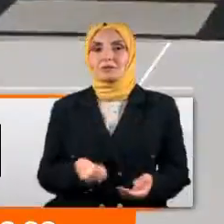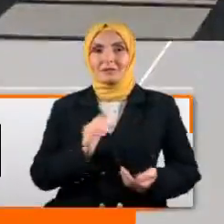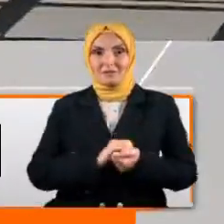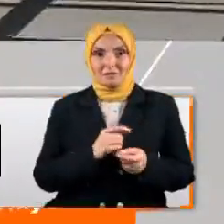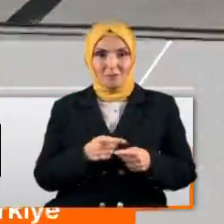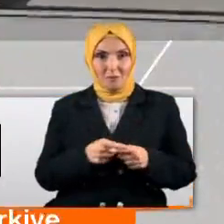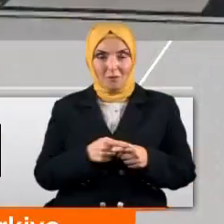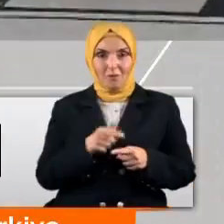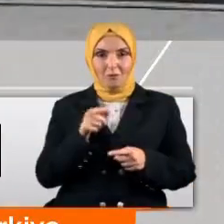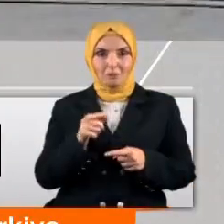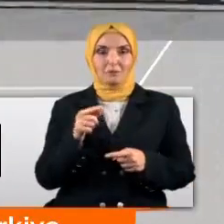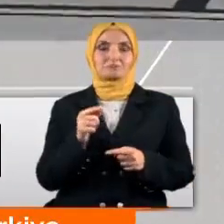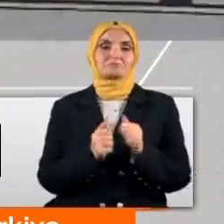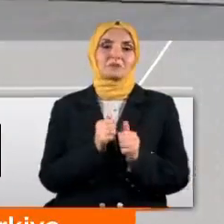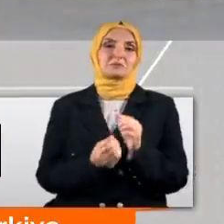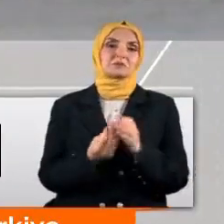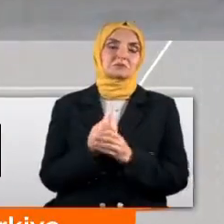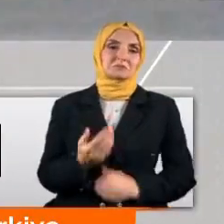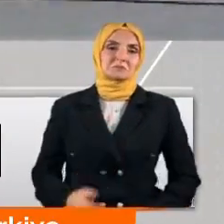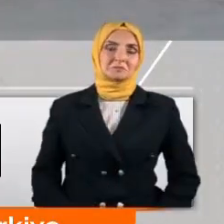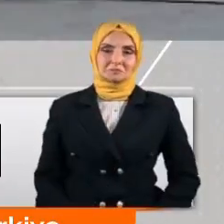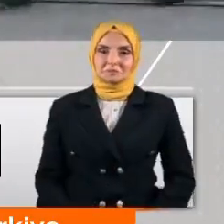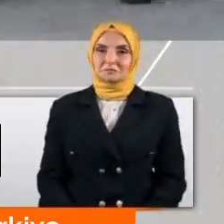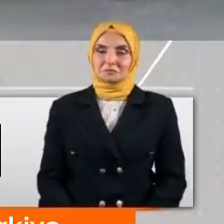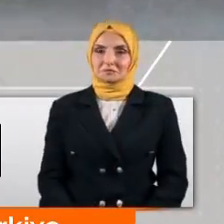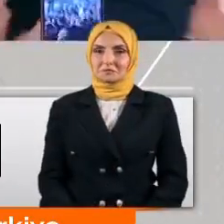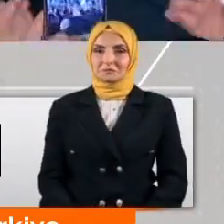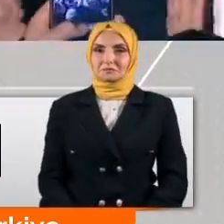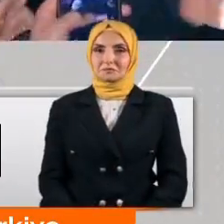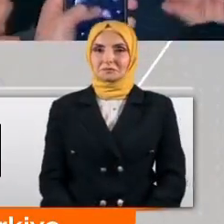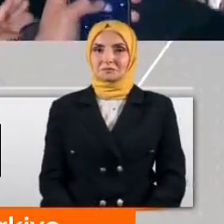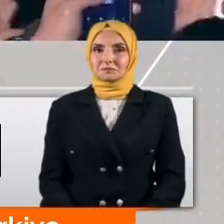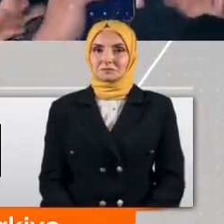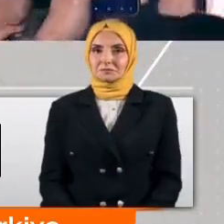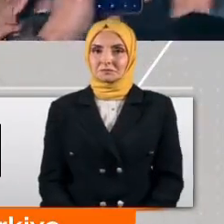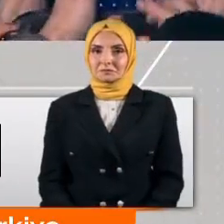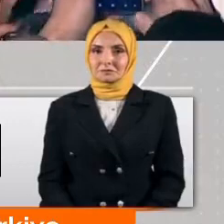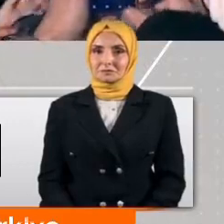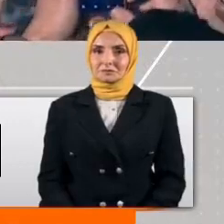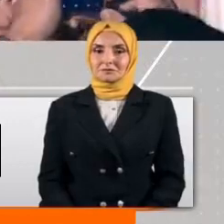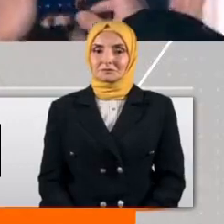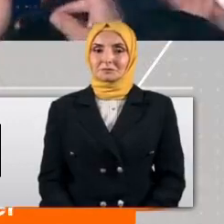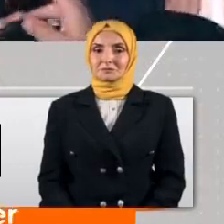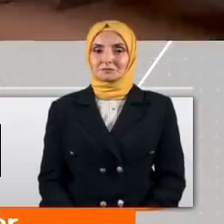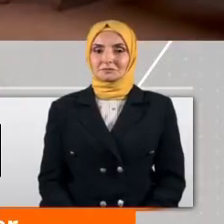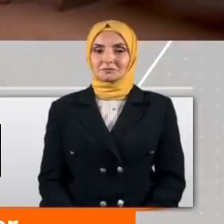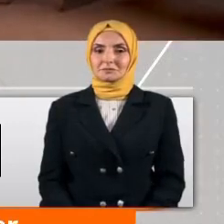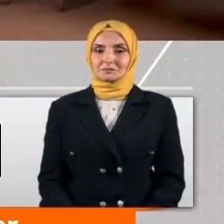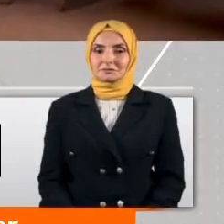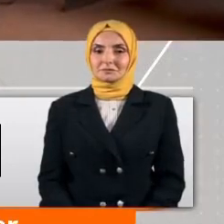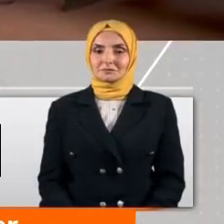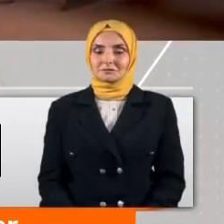işte yerel seçim geliyor hadi İstanbul'da Ankara'da desinler ki biz kendi adımıza çıkacak ve kazanacağız Öyle diyorlar Hadi yapsınlar